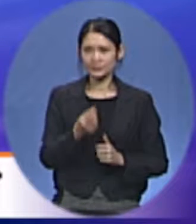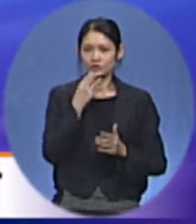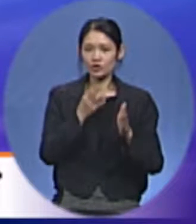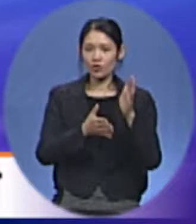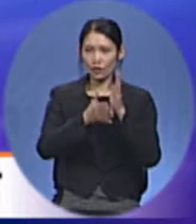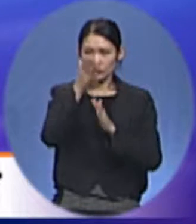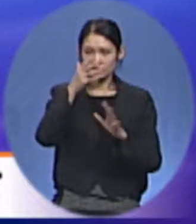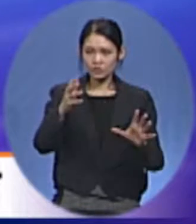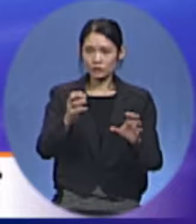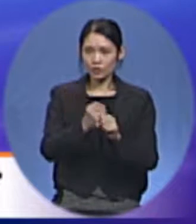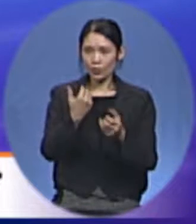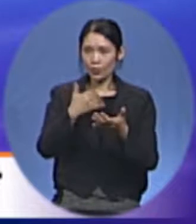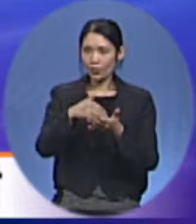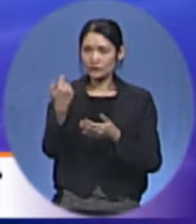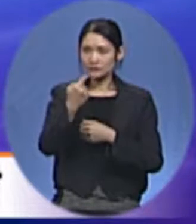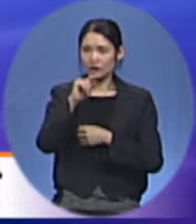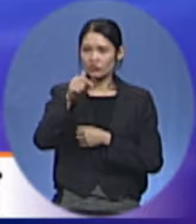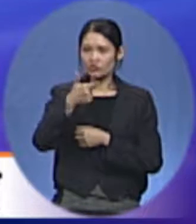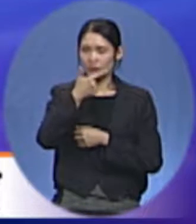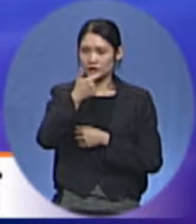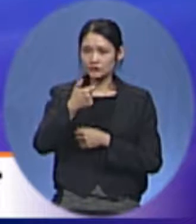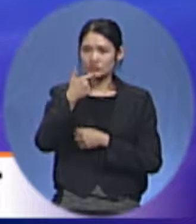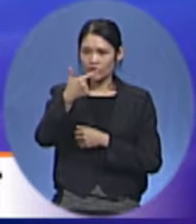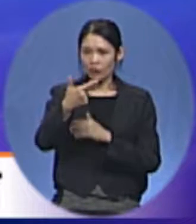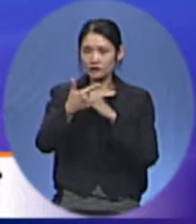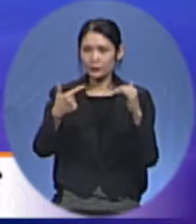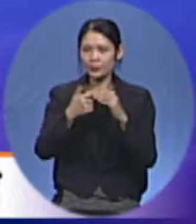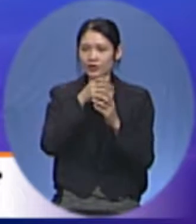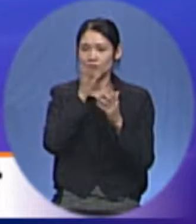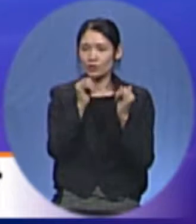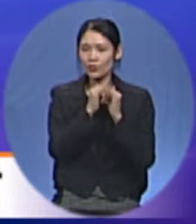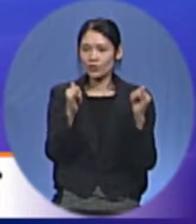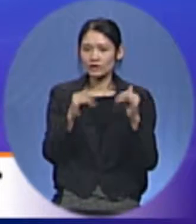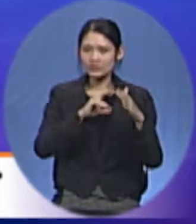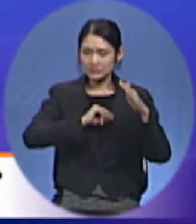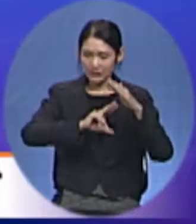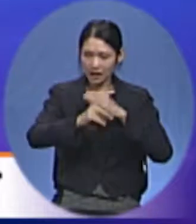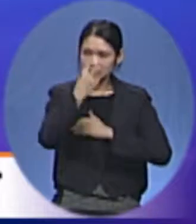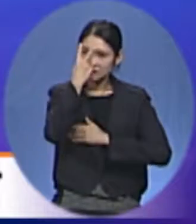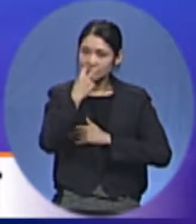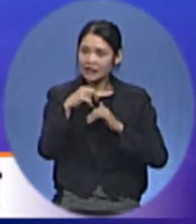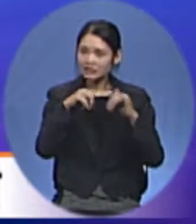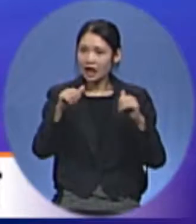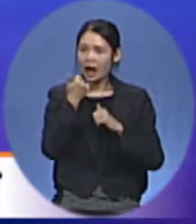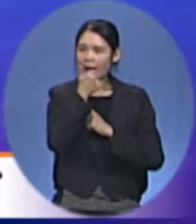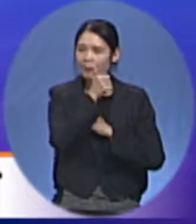서울시는 1,656명의 노인들이 지하철 시각장애인 안내도우미로 활동을 시작했다고